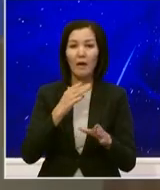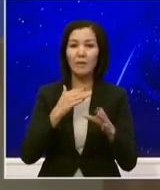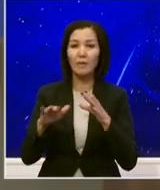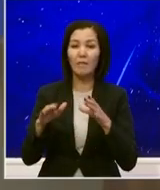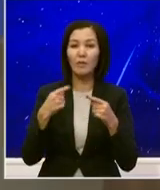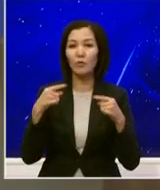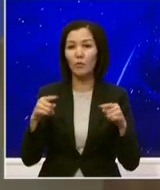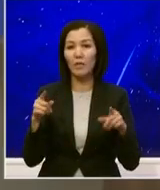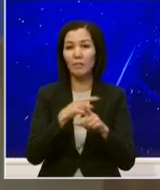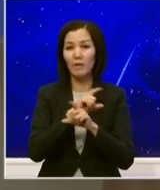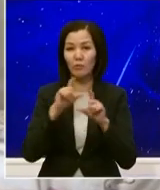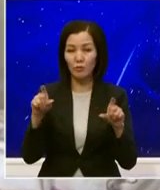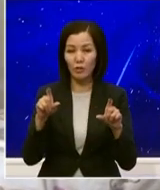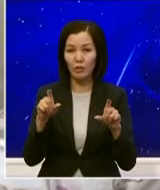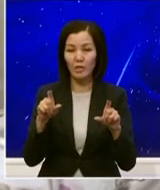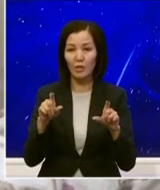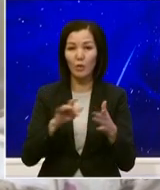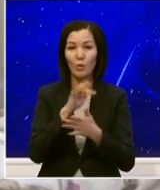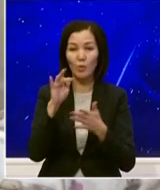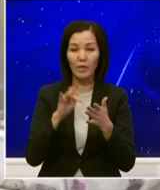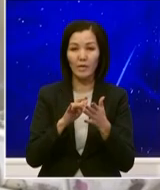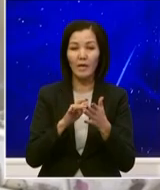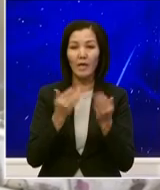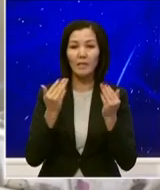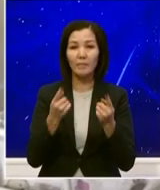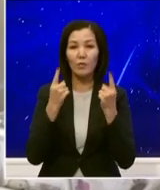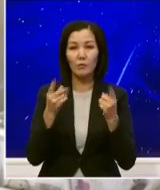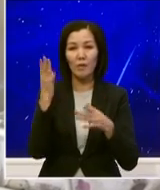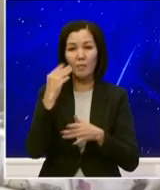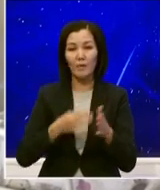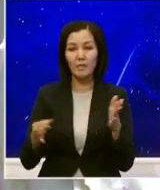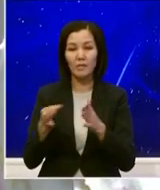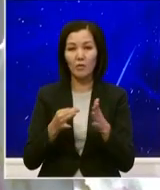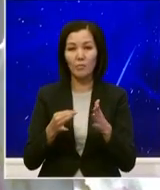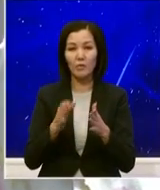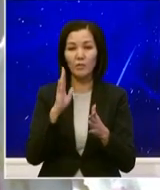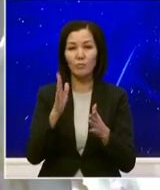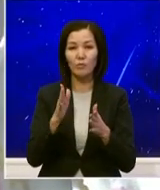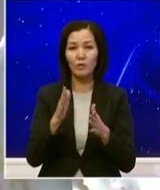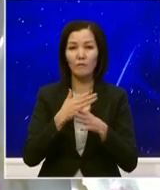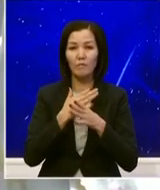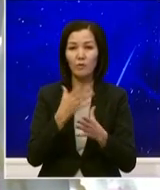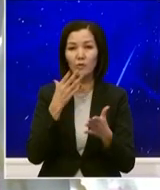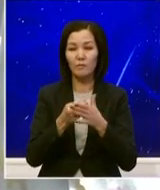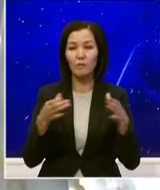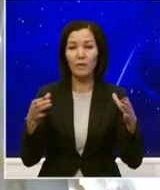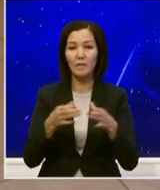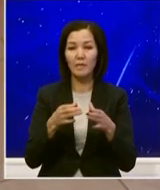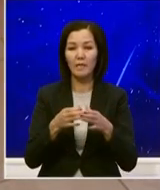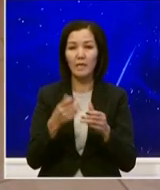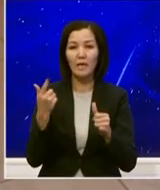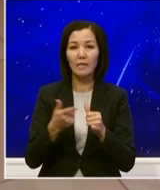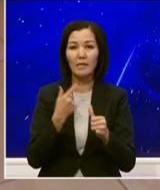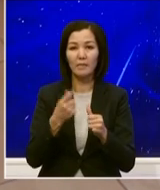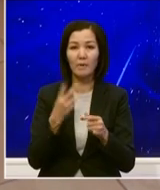другие специализированные медучреждения города. Отныне в крупнейшей клинике Алматинской области будет функционировать собственное отделение так